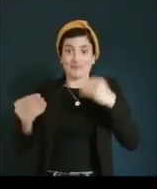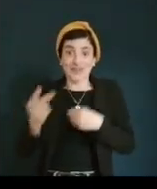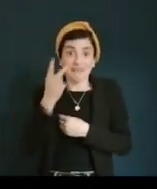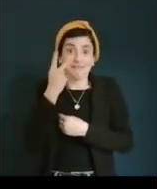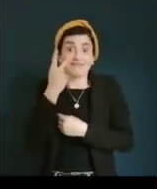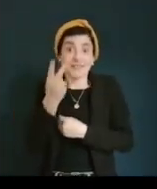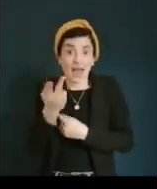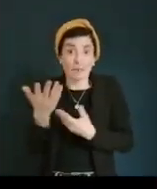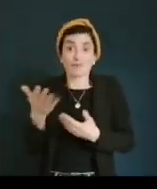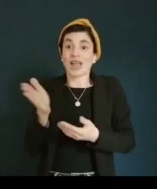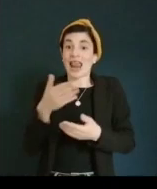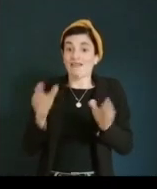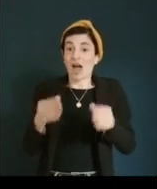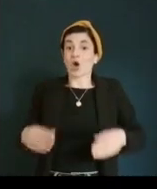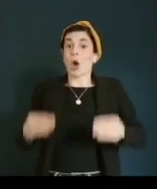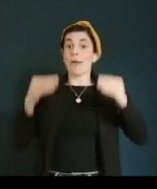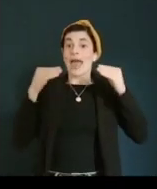Leviamo la coperta.